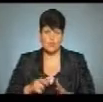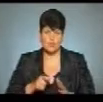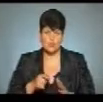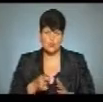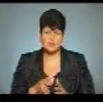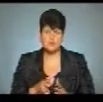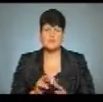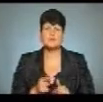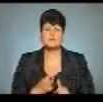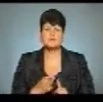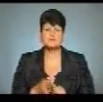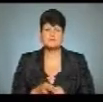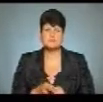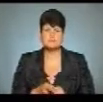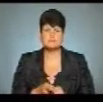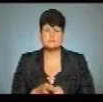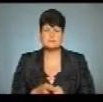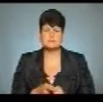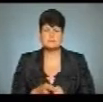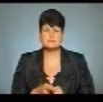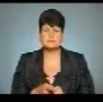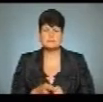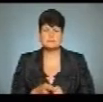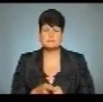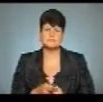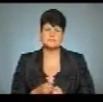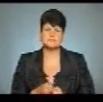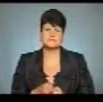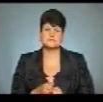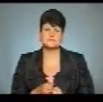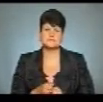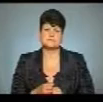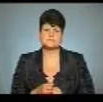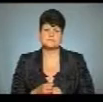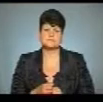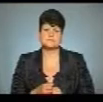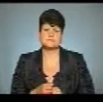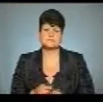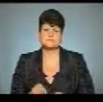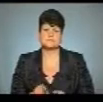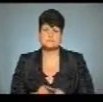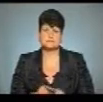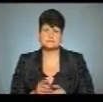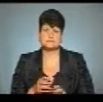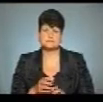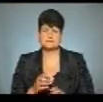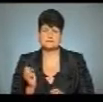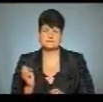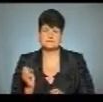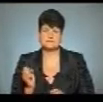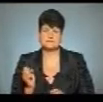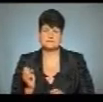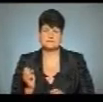Як це називається? Рульником. Так. І винімаємо.